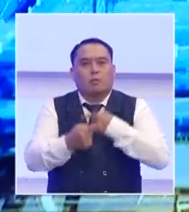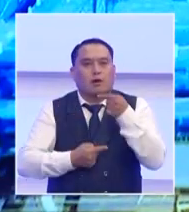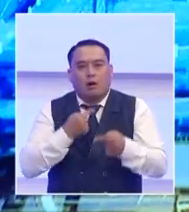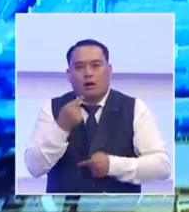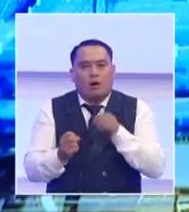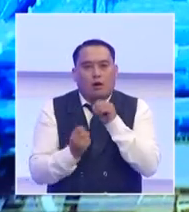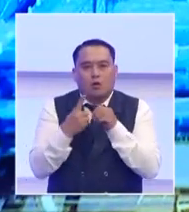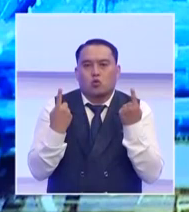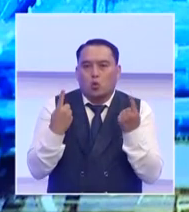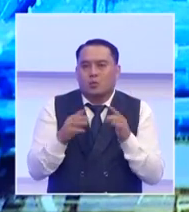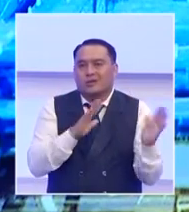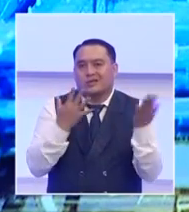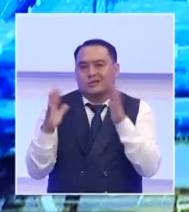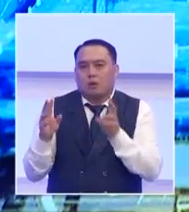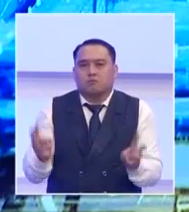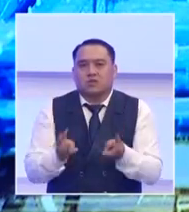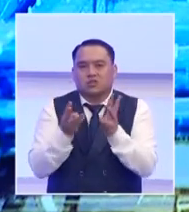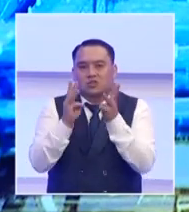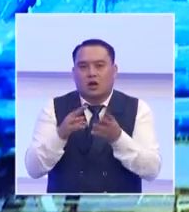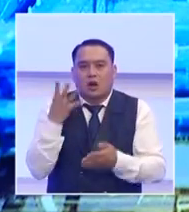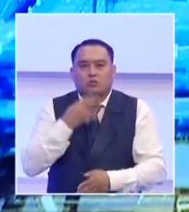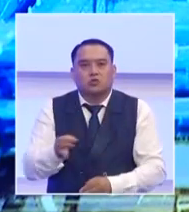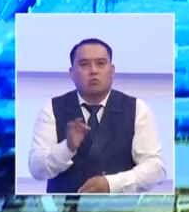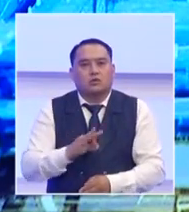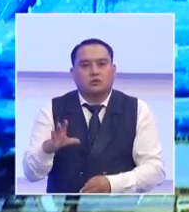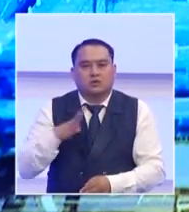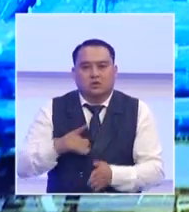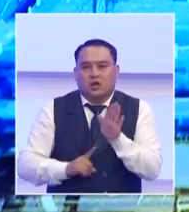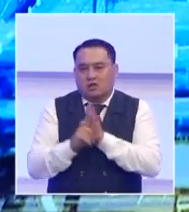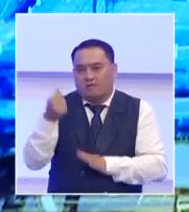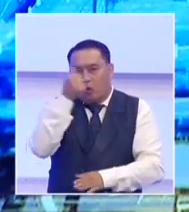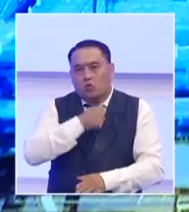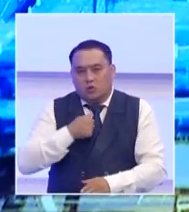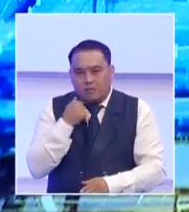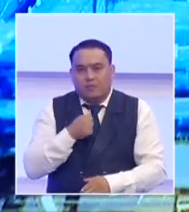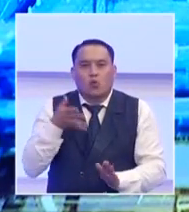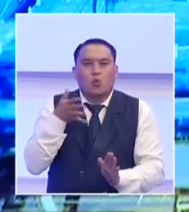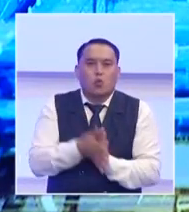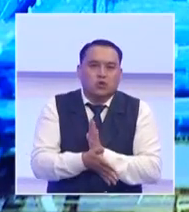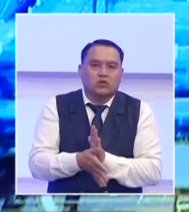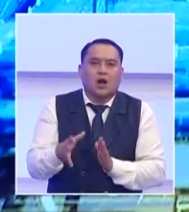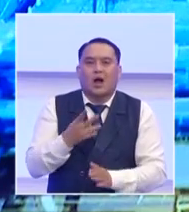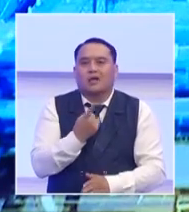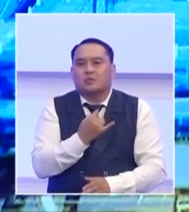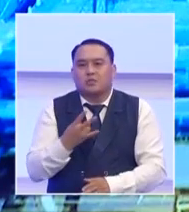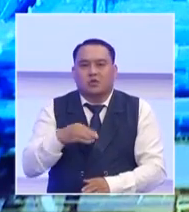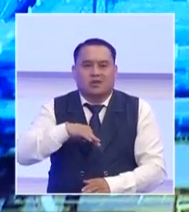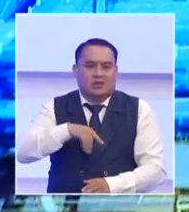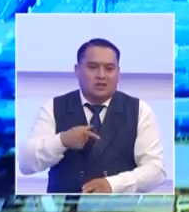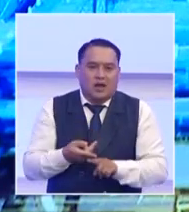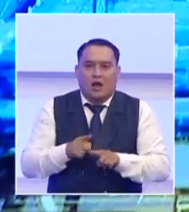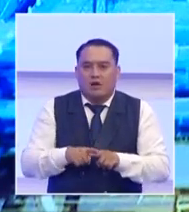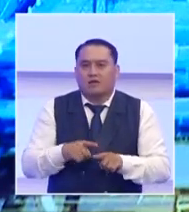11 крупных лесных пожаров зарегистрировано в алматинской области с начала текущего года общий ущерб исчисляется миллионами